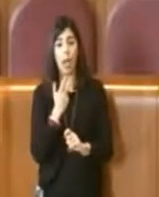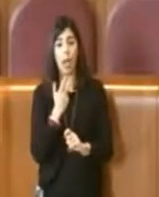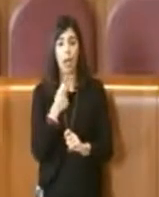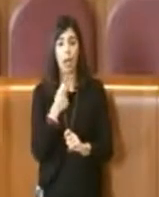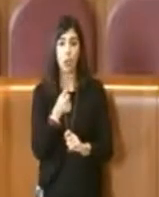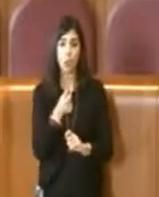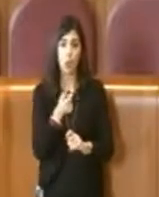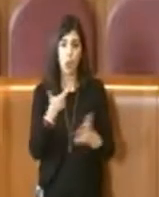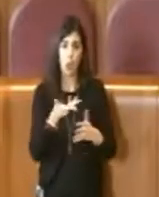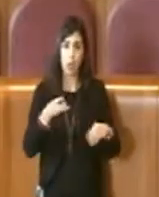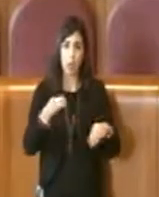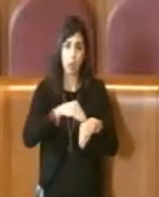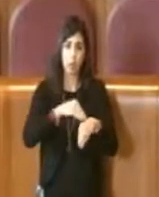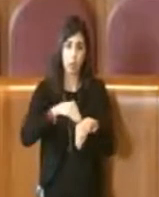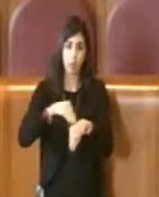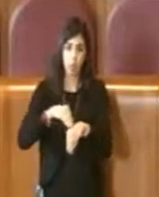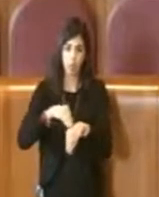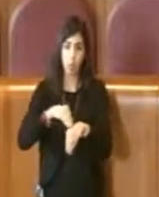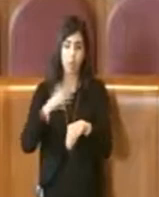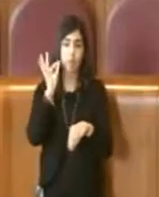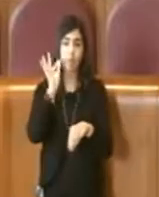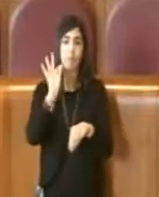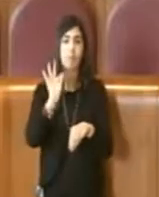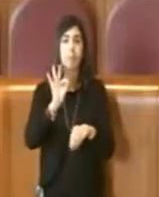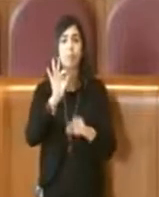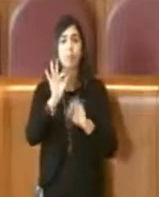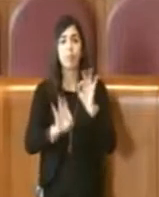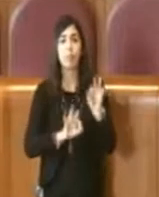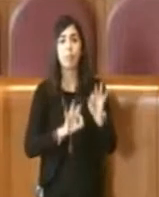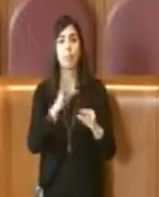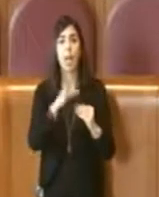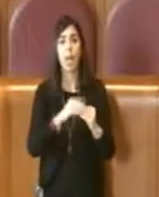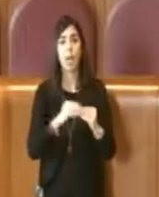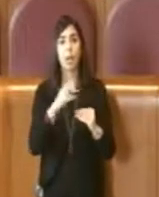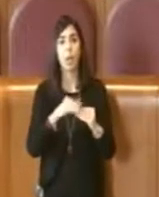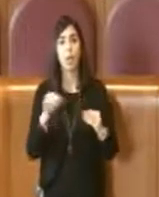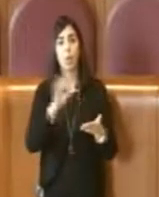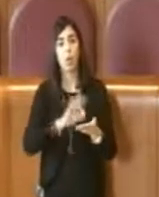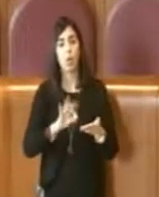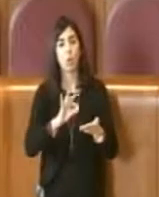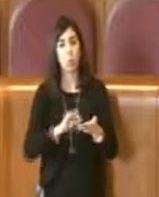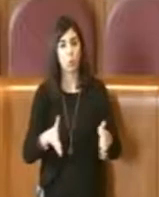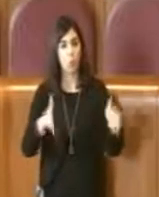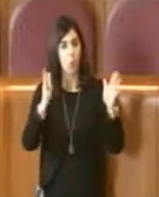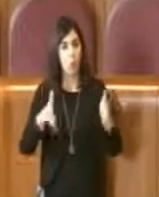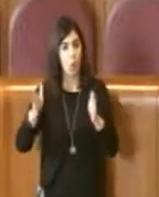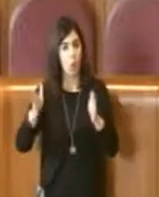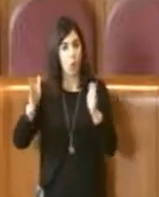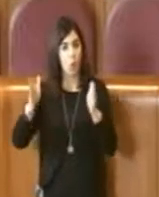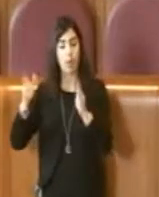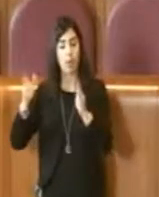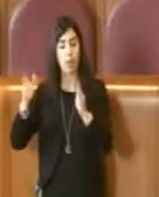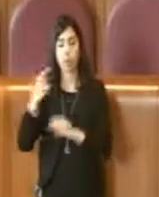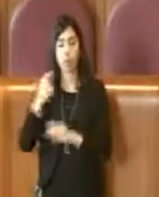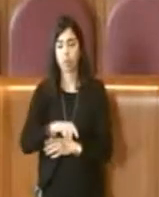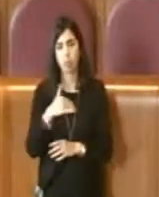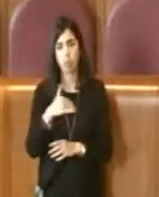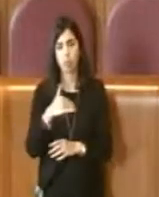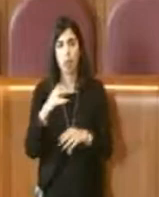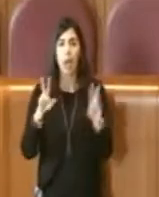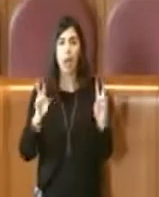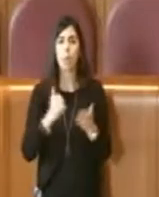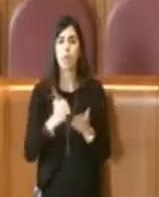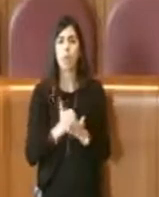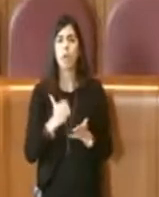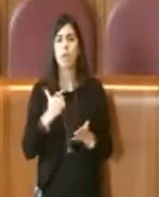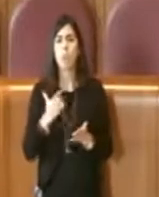per manutenzione di scuole e quindi argomento insomma importante che riguarda